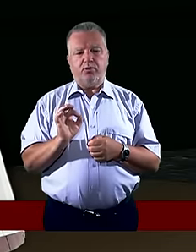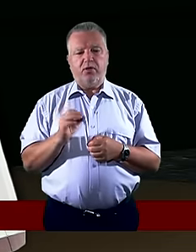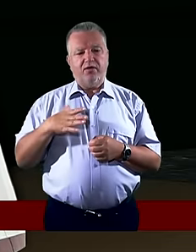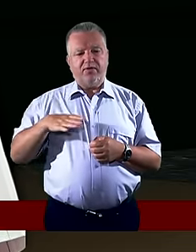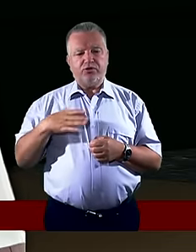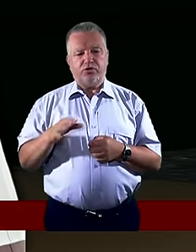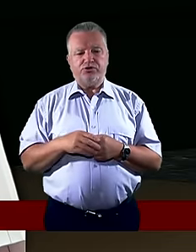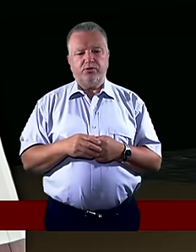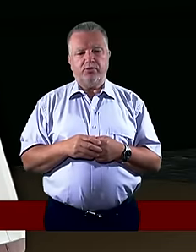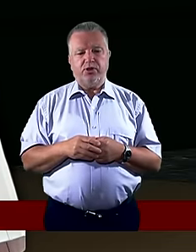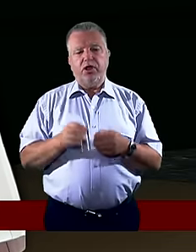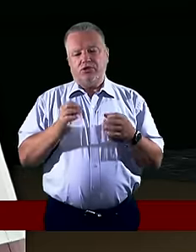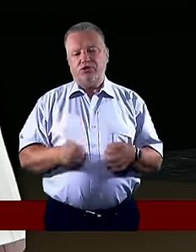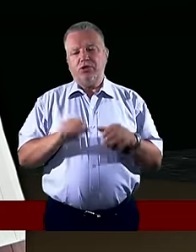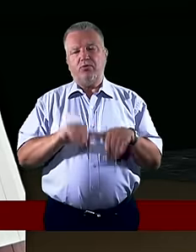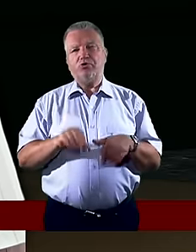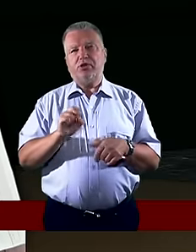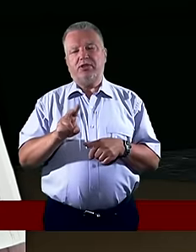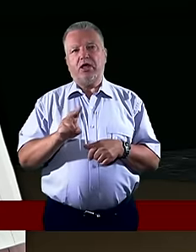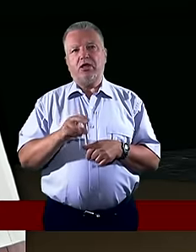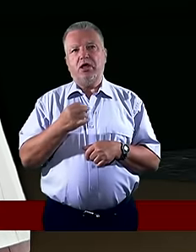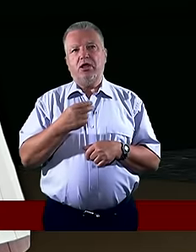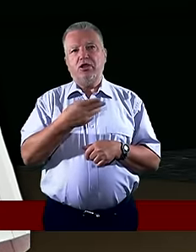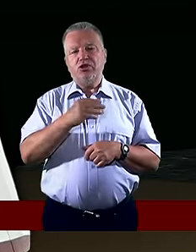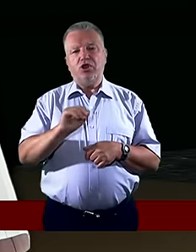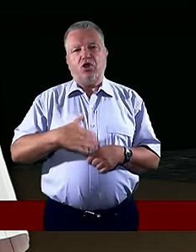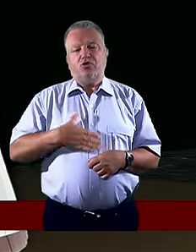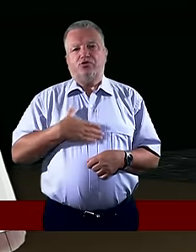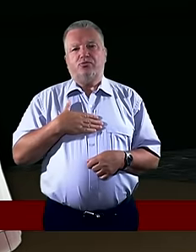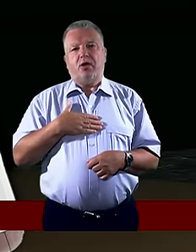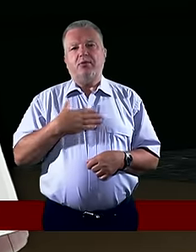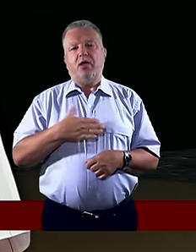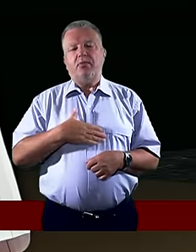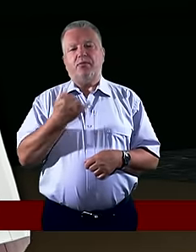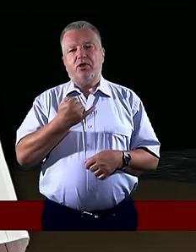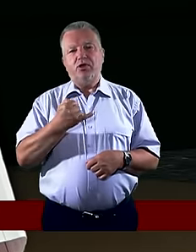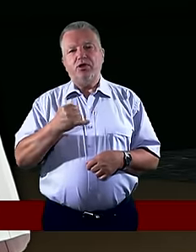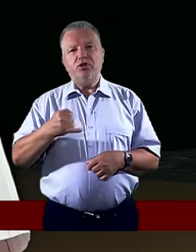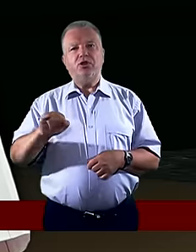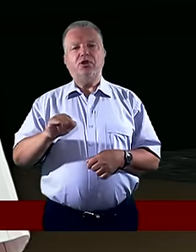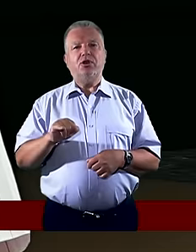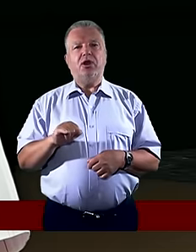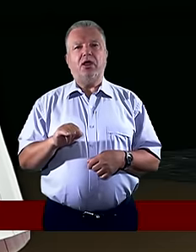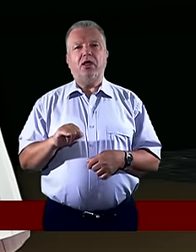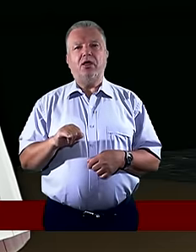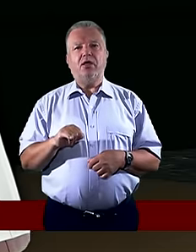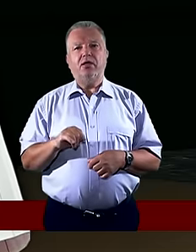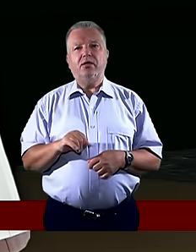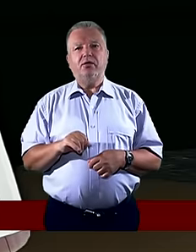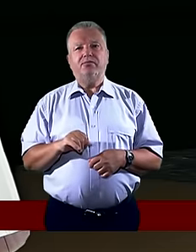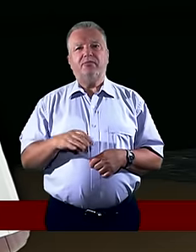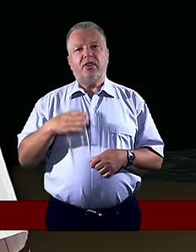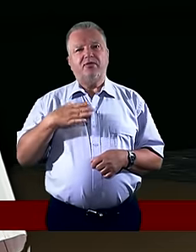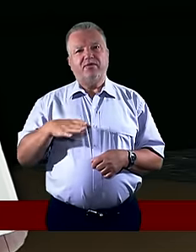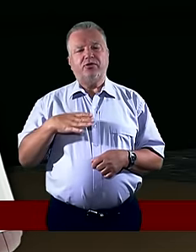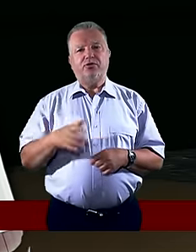my tego tak nie odczuwamy, bo inne są, powiedzmy, jakieś tam walory tego, co ma